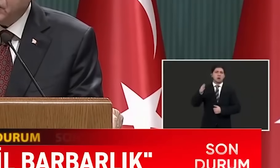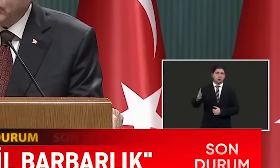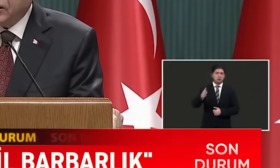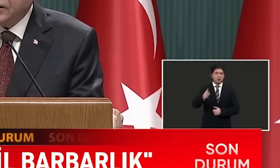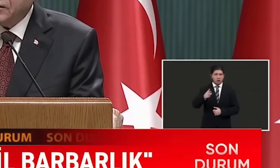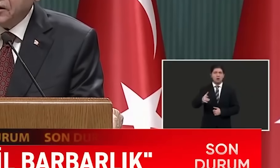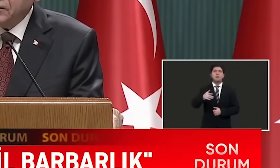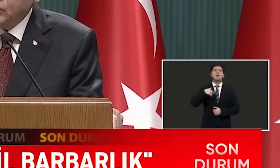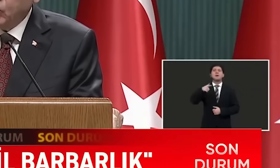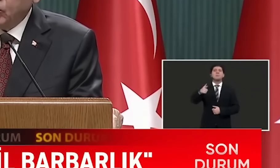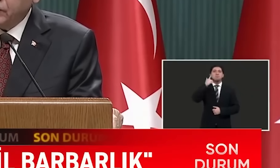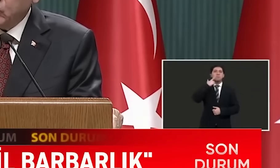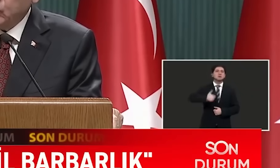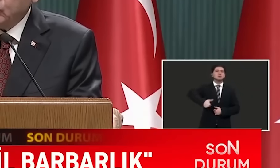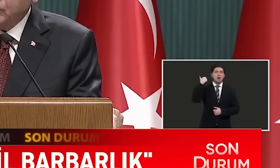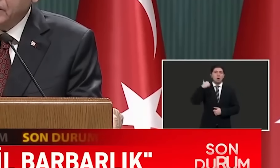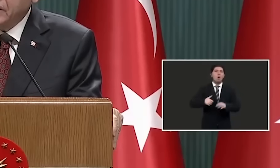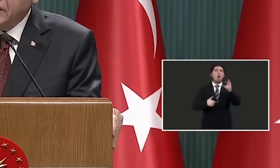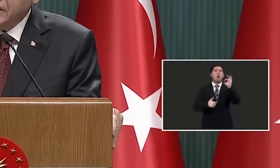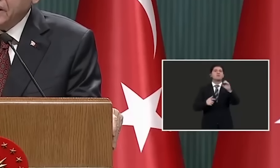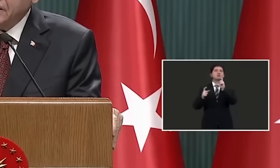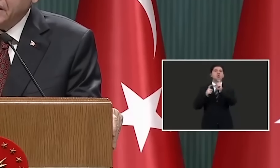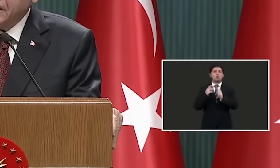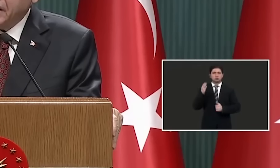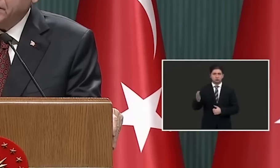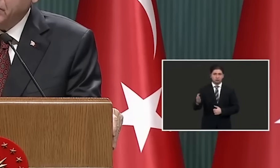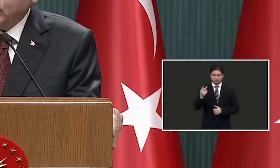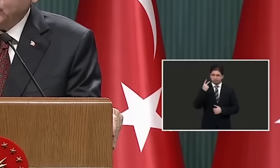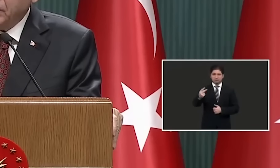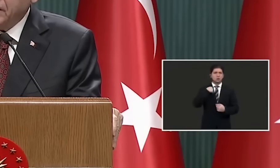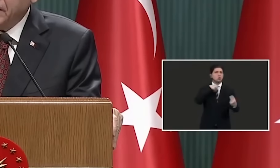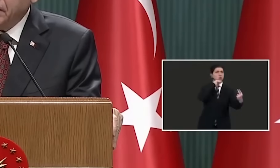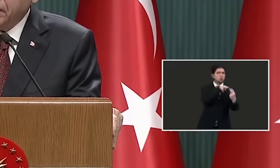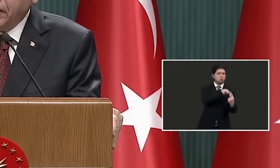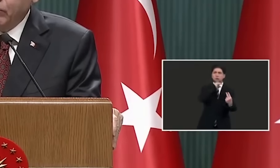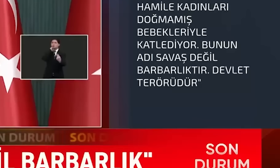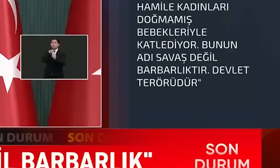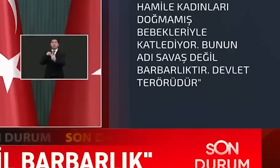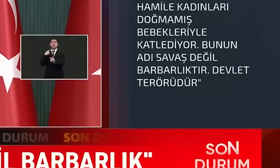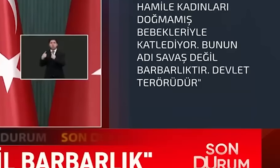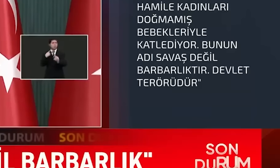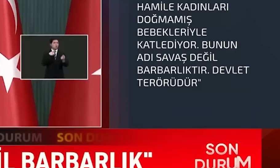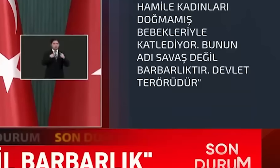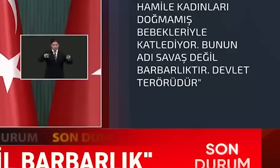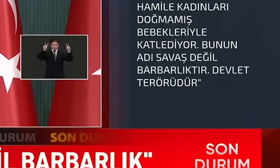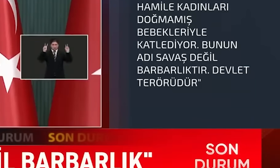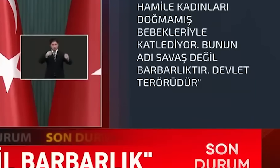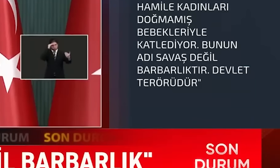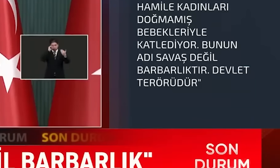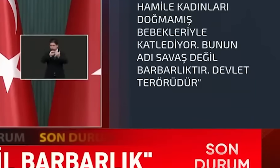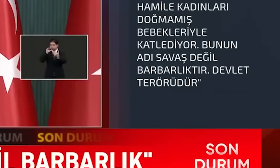gerekse Şansölye Sayın Olaf Scholz kendileriyle yaptığım görüşmelerde bu konularda mutabık